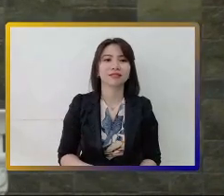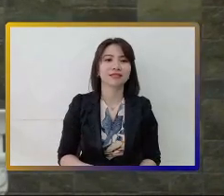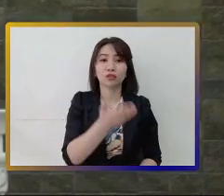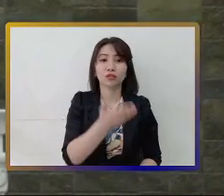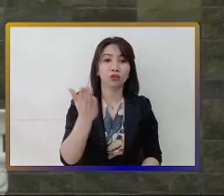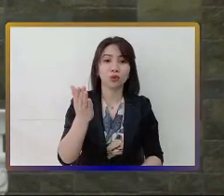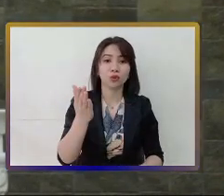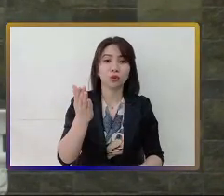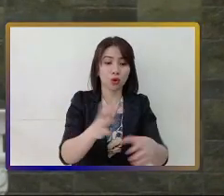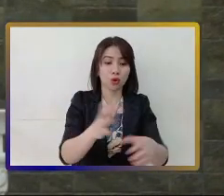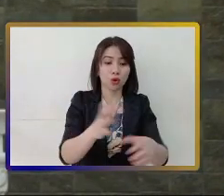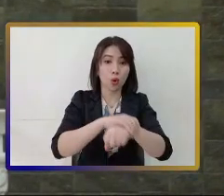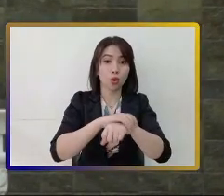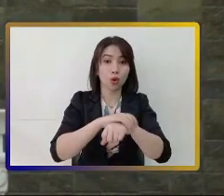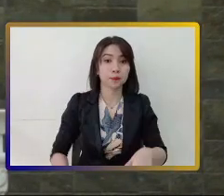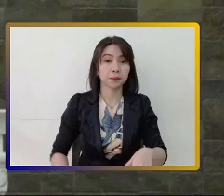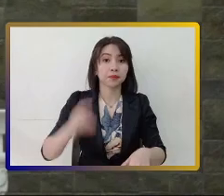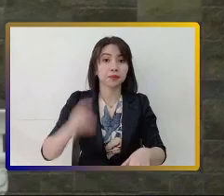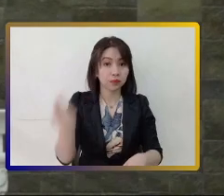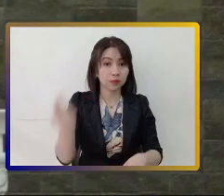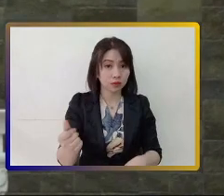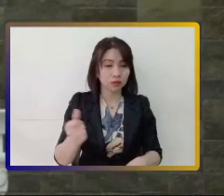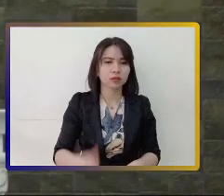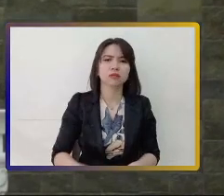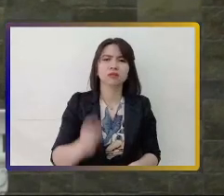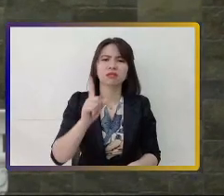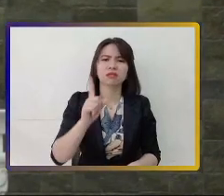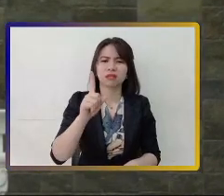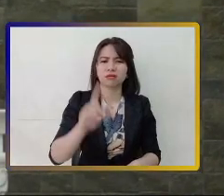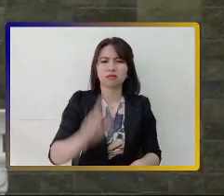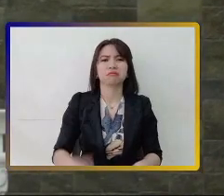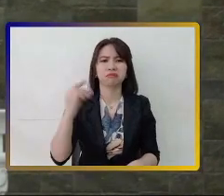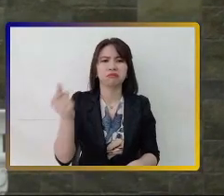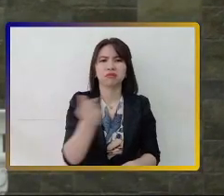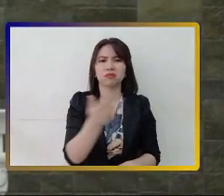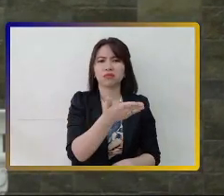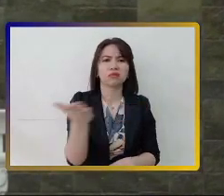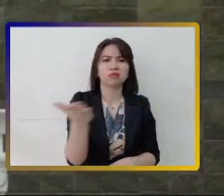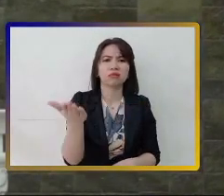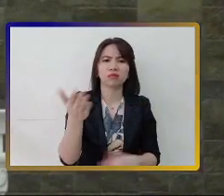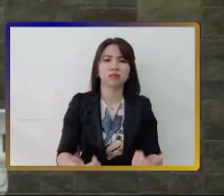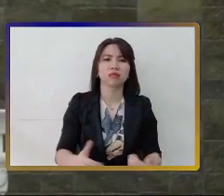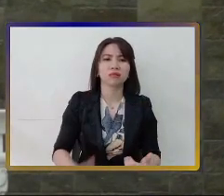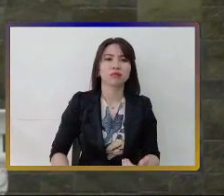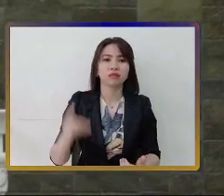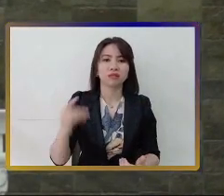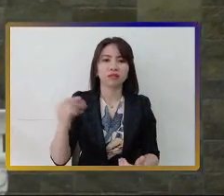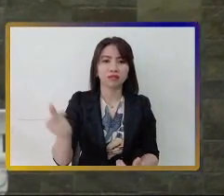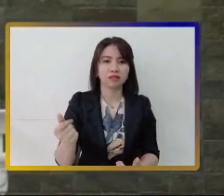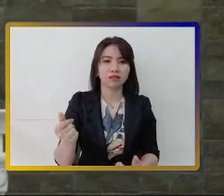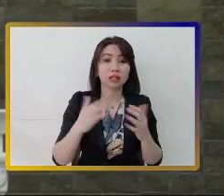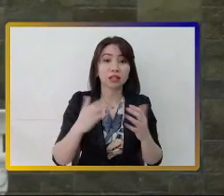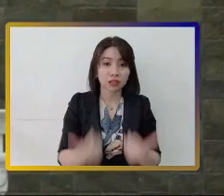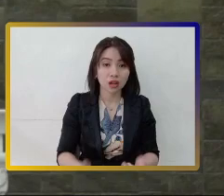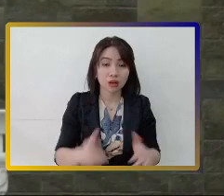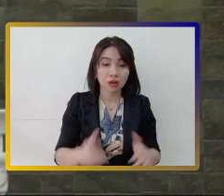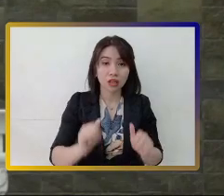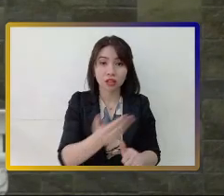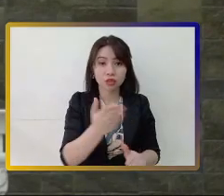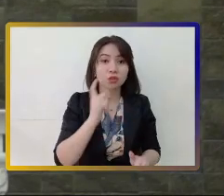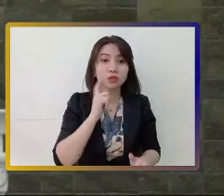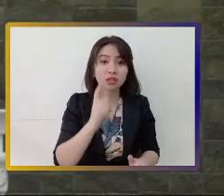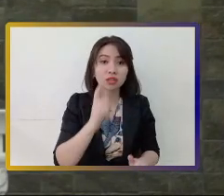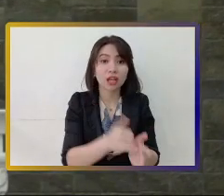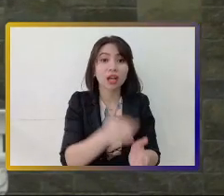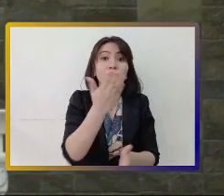klaseng aso? Tuta. Okay. Ngayon nasa iyo ang tuta. Pwede ka na bang maging tuta? Pwede ba kanyang tawagin